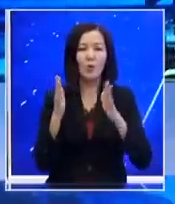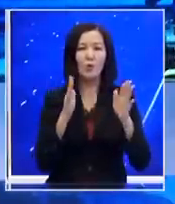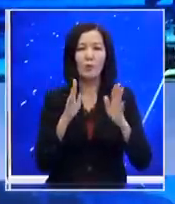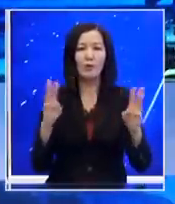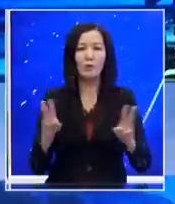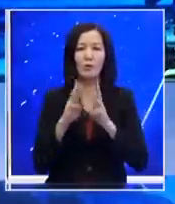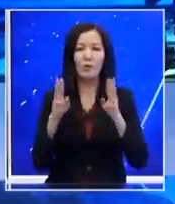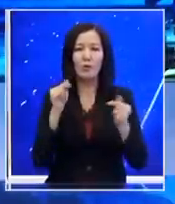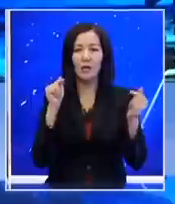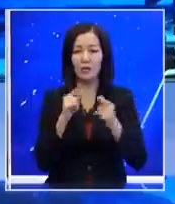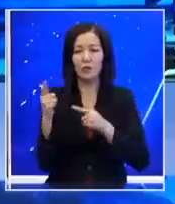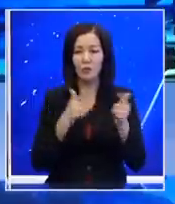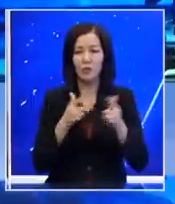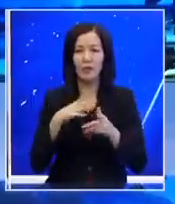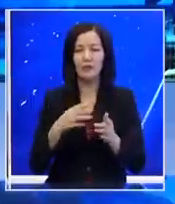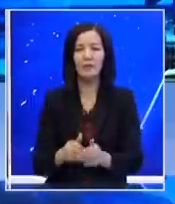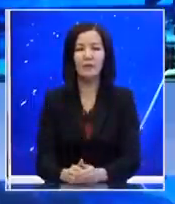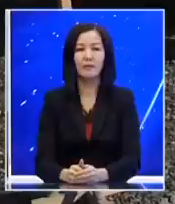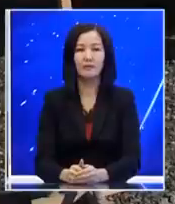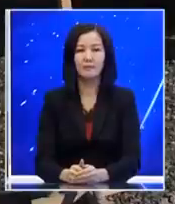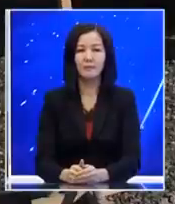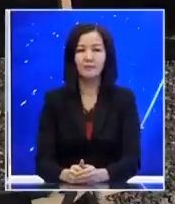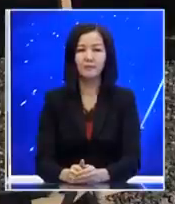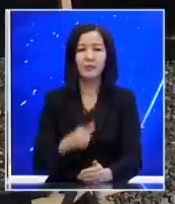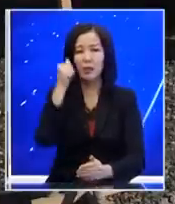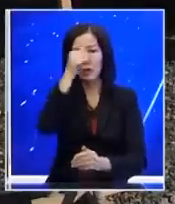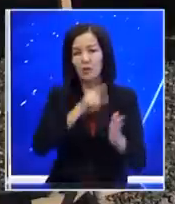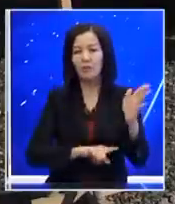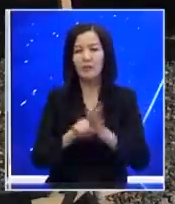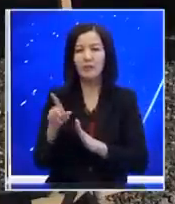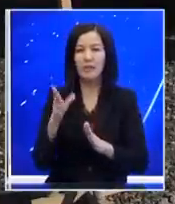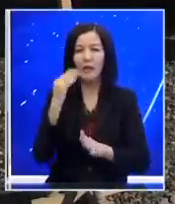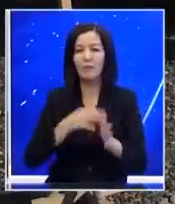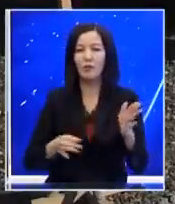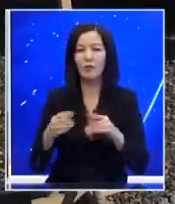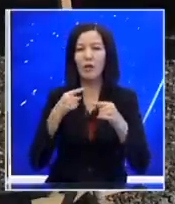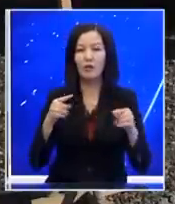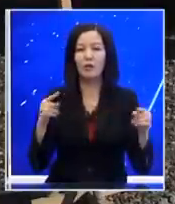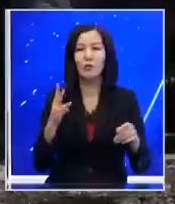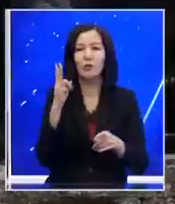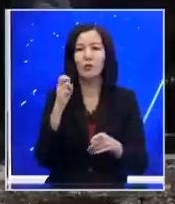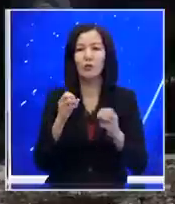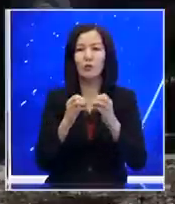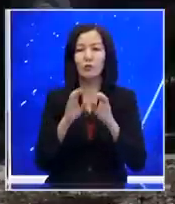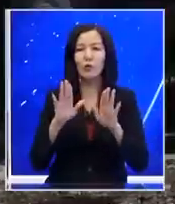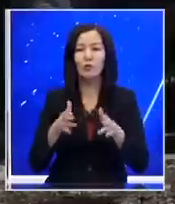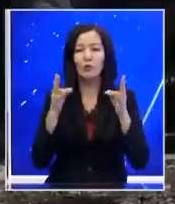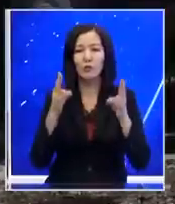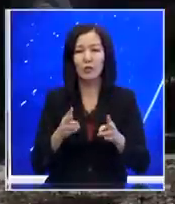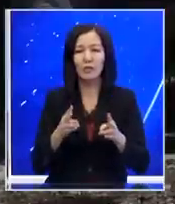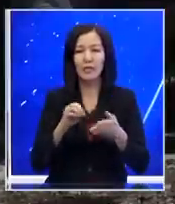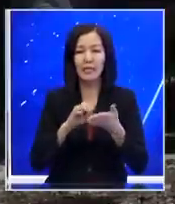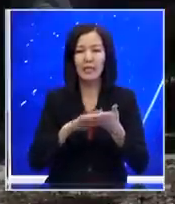өрттеріне қарсы тұруға дайын. Жыл басынан облыс аумағында түрлі сипаттағы 210 төтенше жағдай